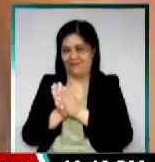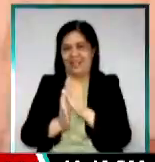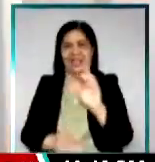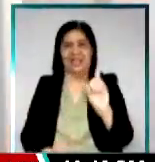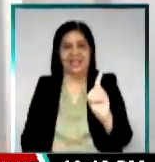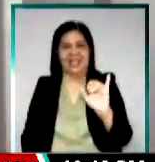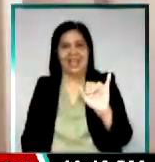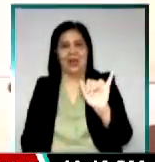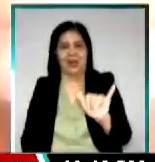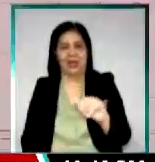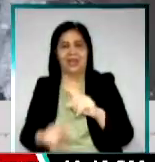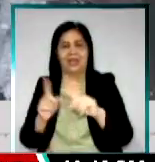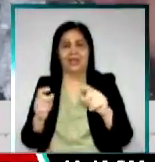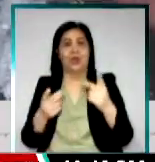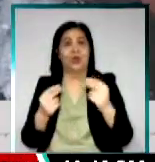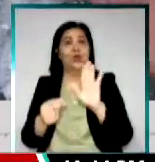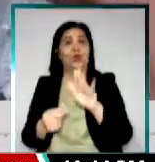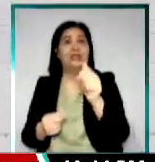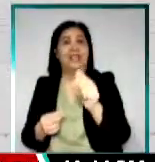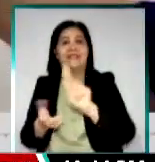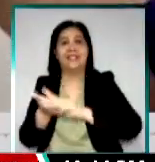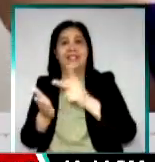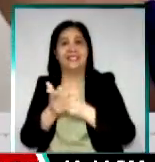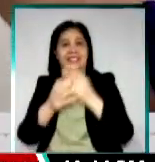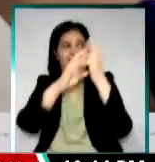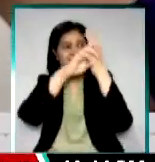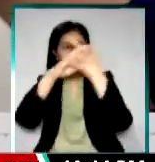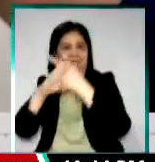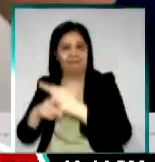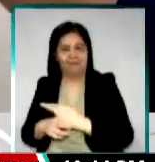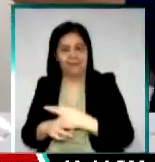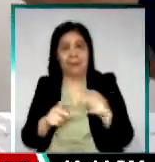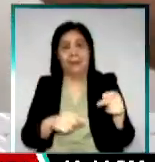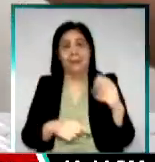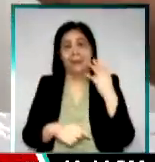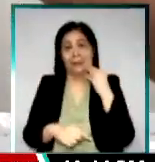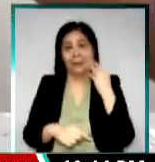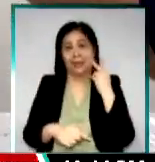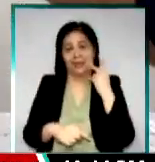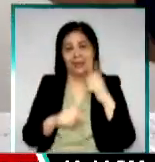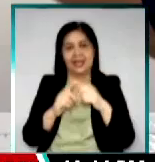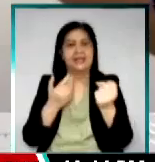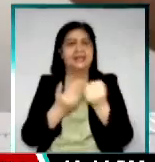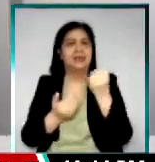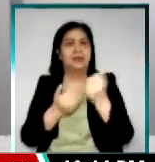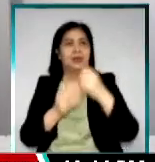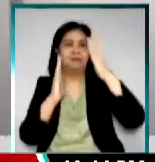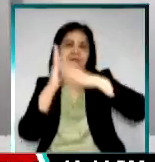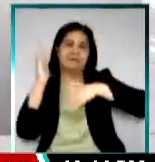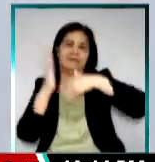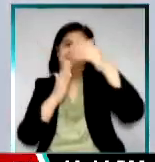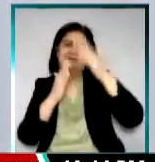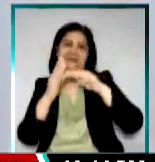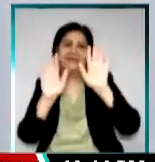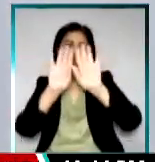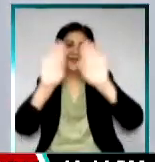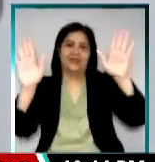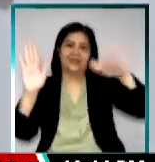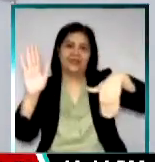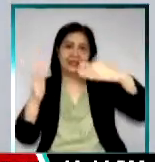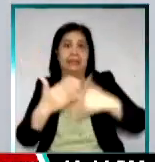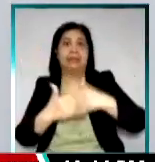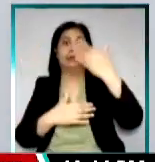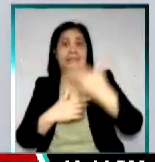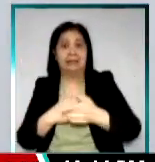Do-It-Yourself Kitchen Makeover. Si Mami Catherine Aguilar nagsimula sa pasimpleng pagpipintura ng dingding na nasundan ng pagpapalit ng